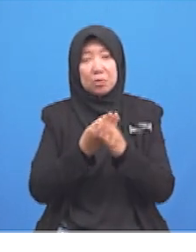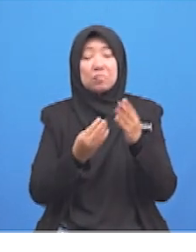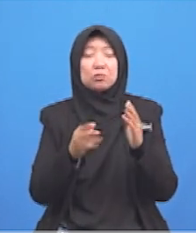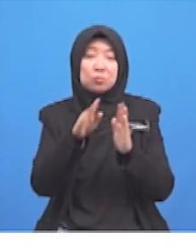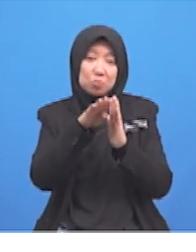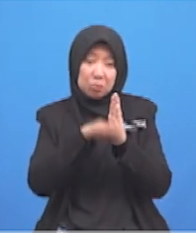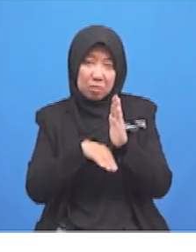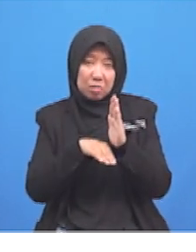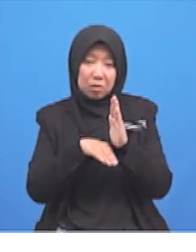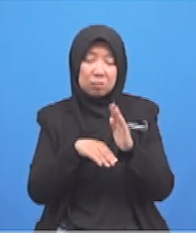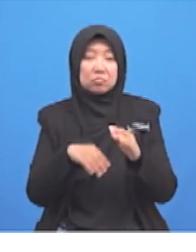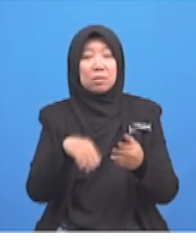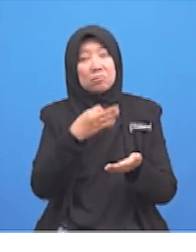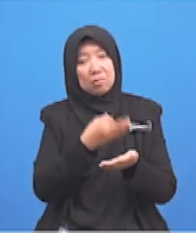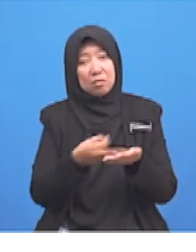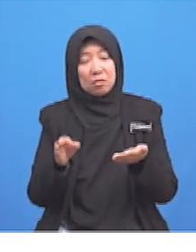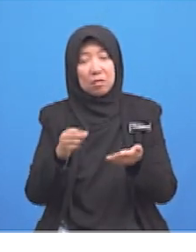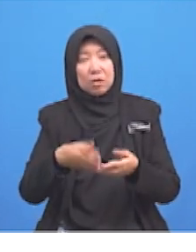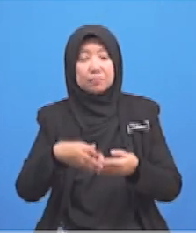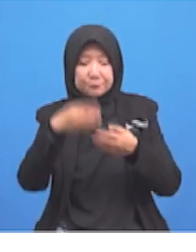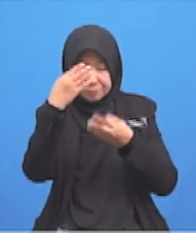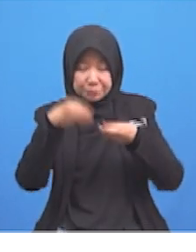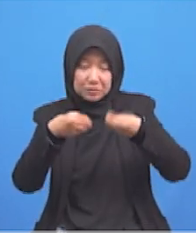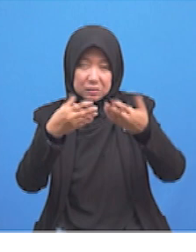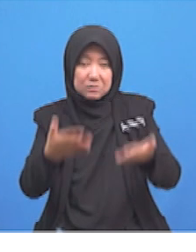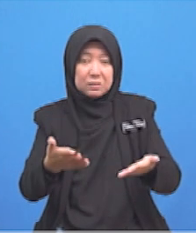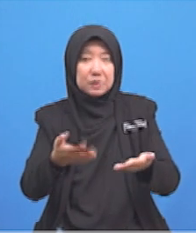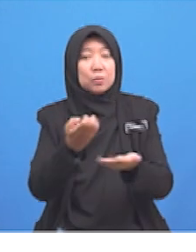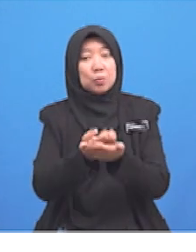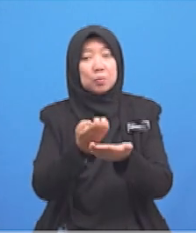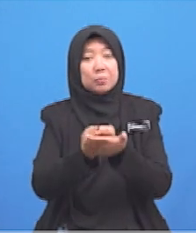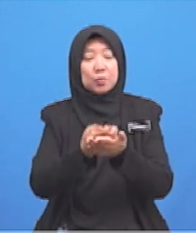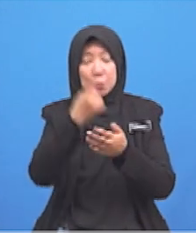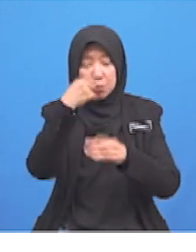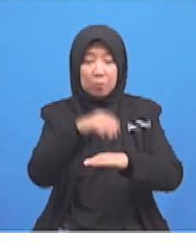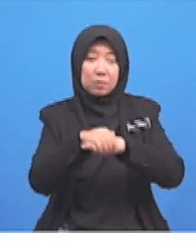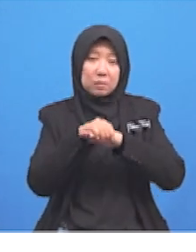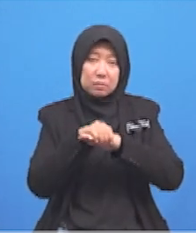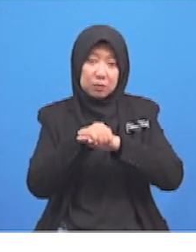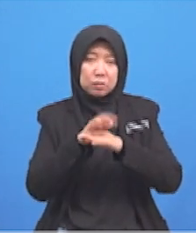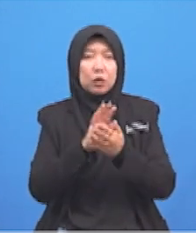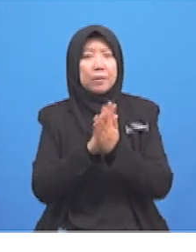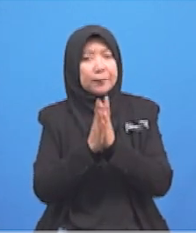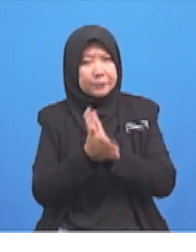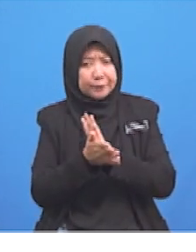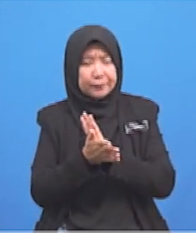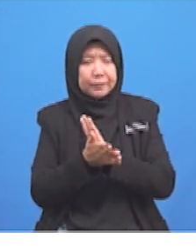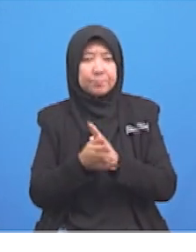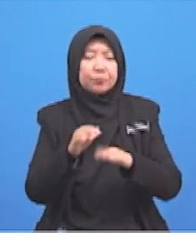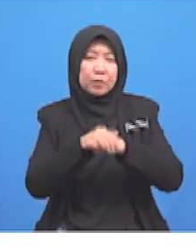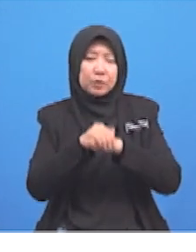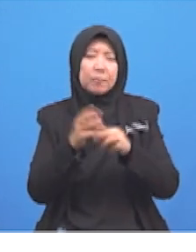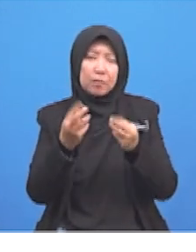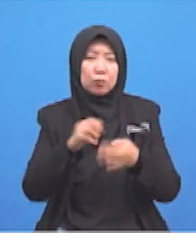memberikan hasil ekonomi yang tinggi kepada pihak British. Oleh itu, British mahu menangani masalah